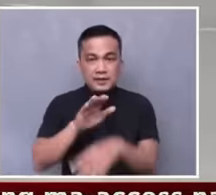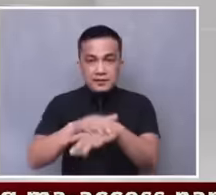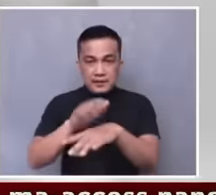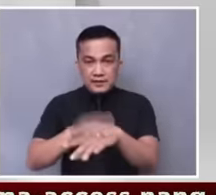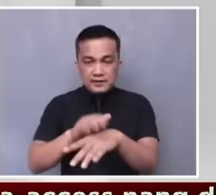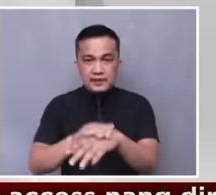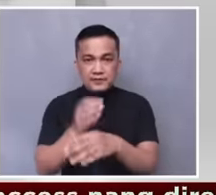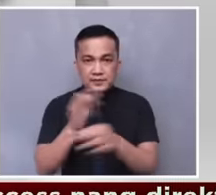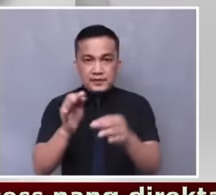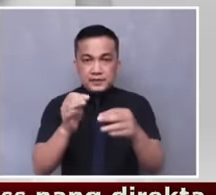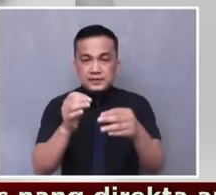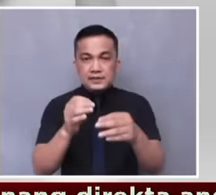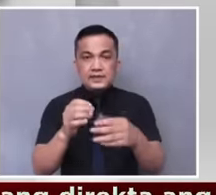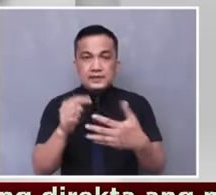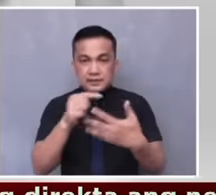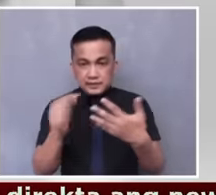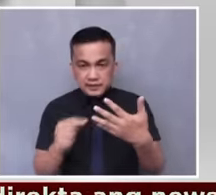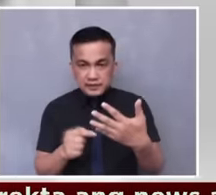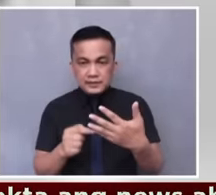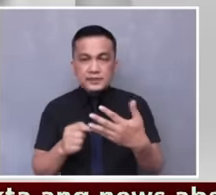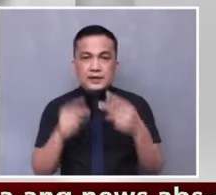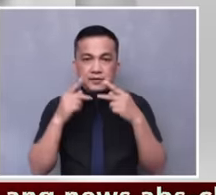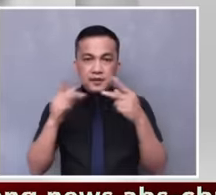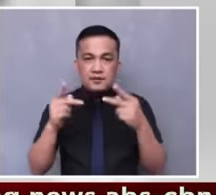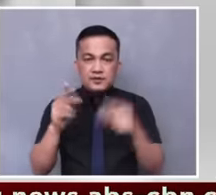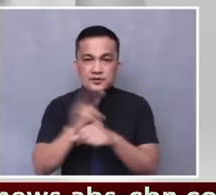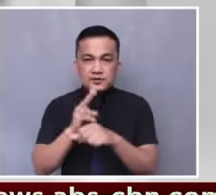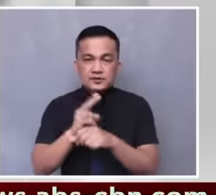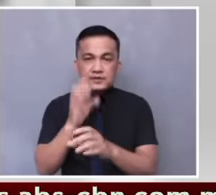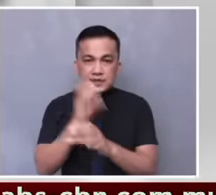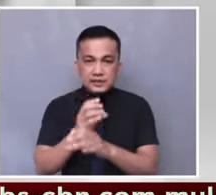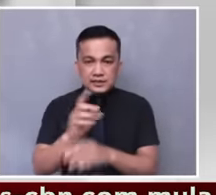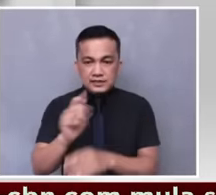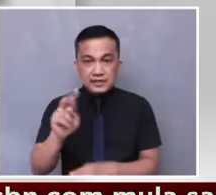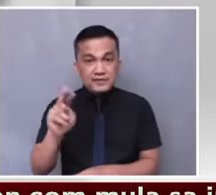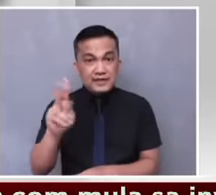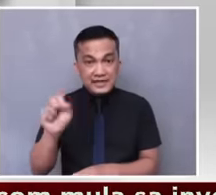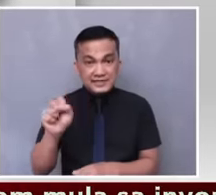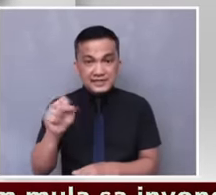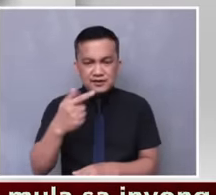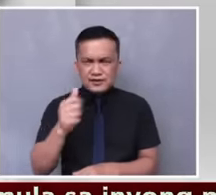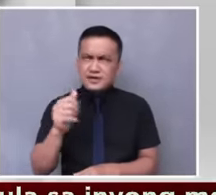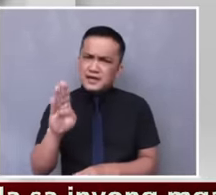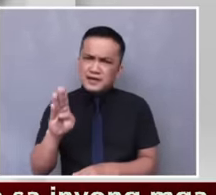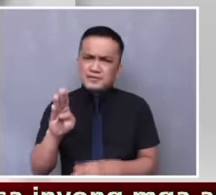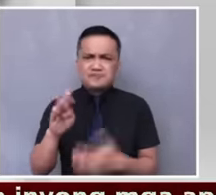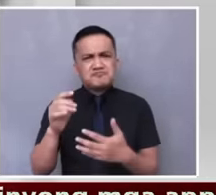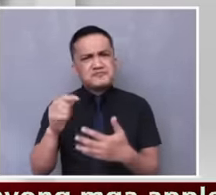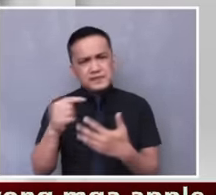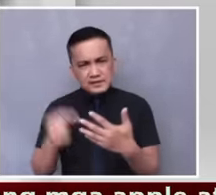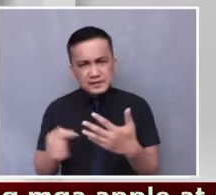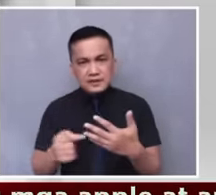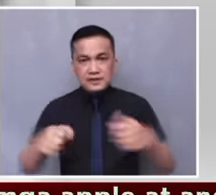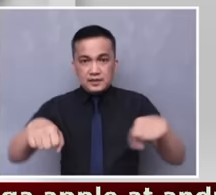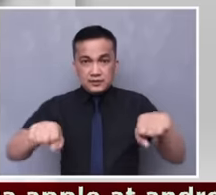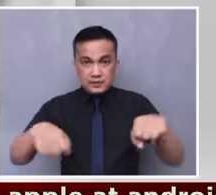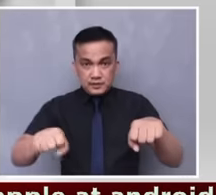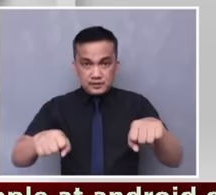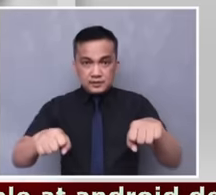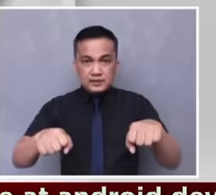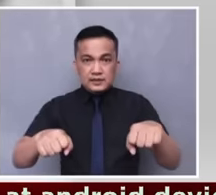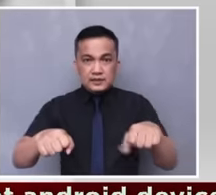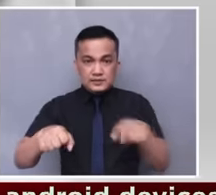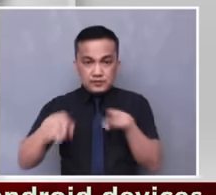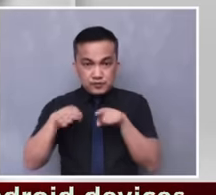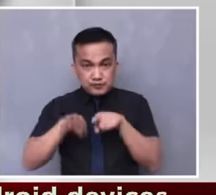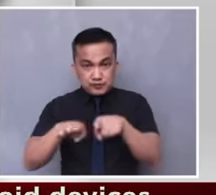sumusunod, public utility vehicles, TNVS o yung mga grab at iba pa, motorsiklo at tricycle, truck